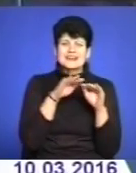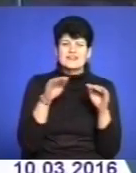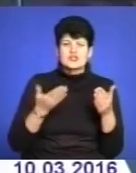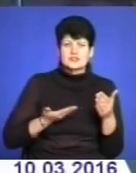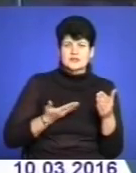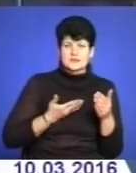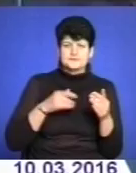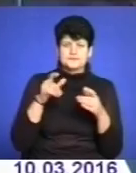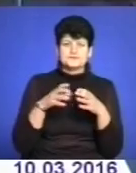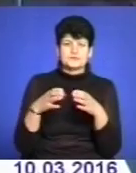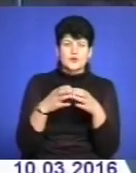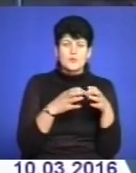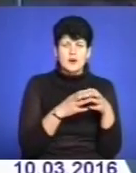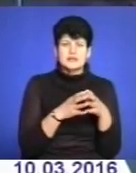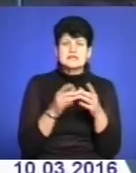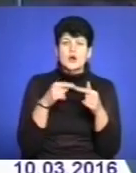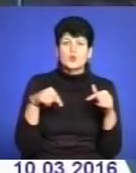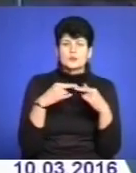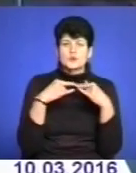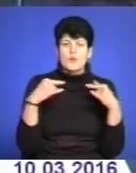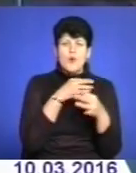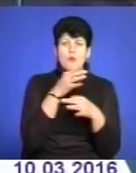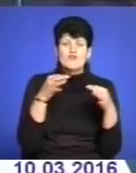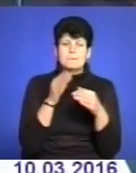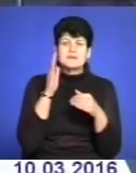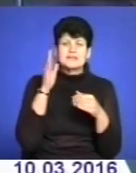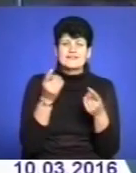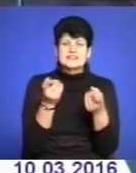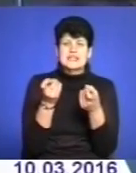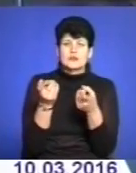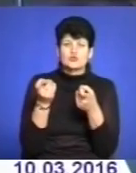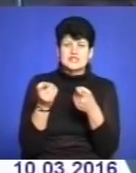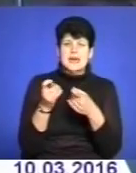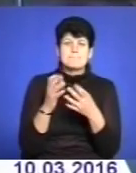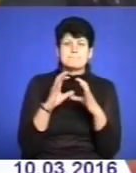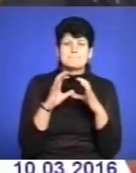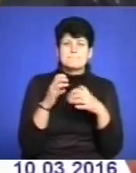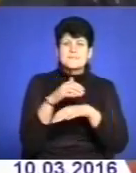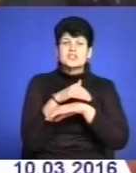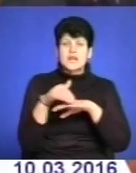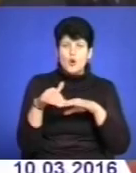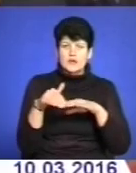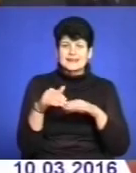В обласній державній адміністрації за круглим столом обговорили перспективи залучення міжнародних інвестицій.